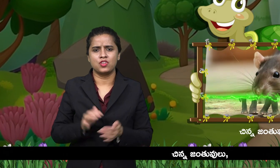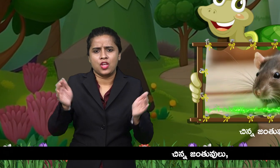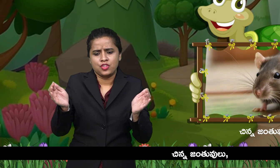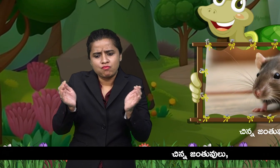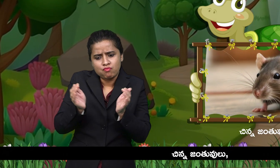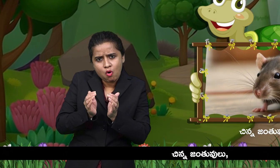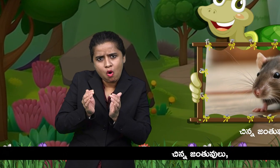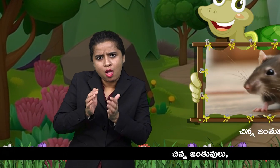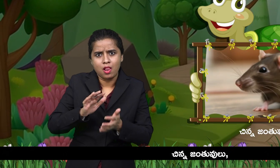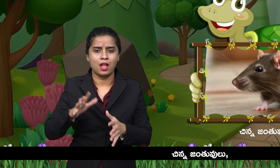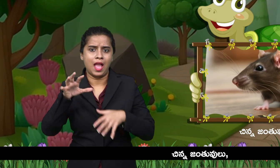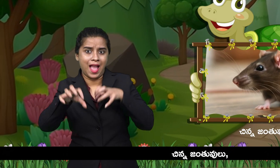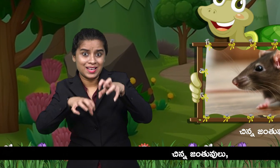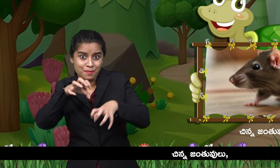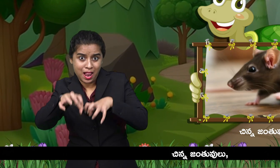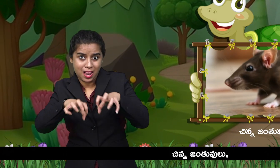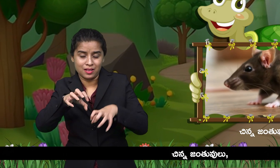చిన్న జంతువులు,